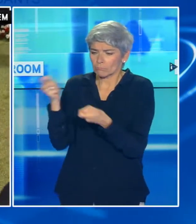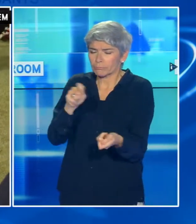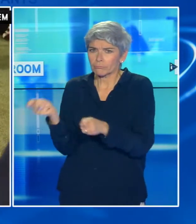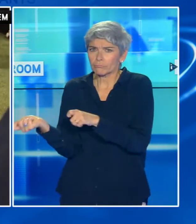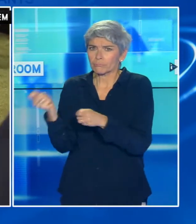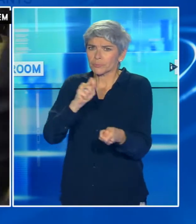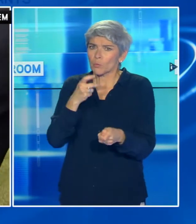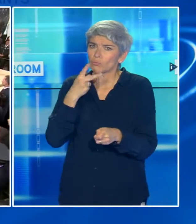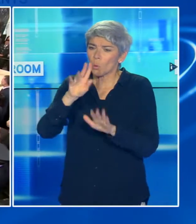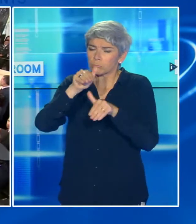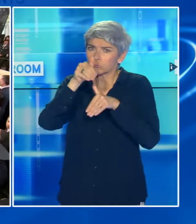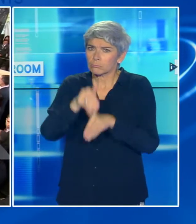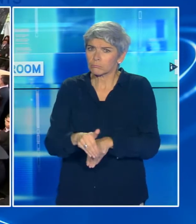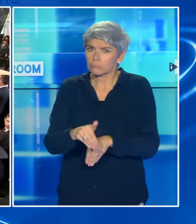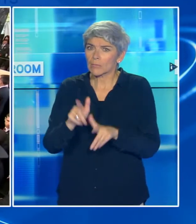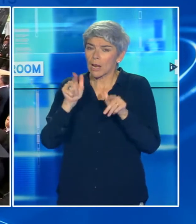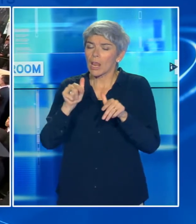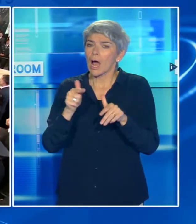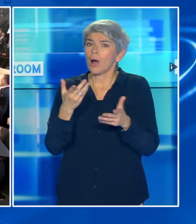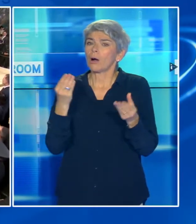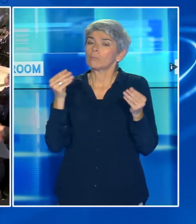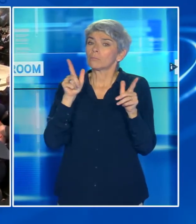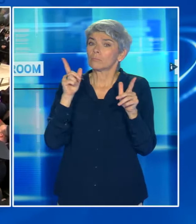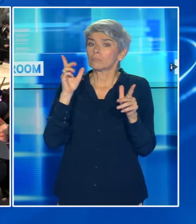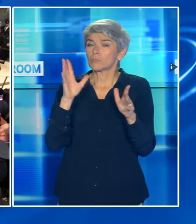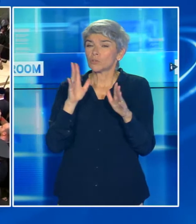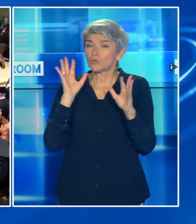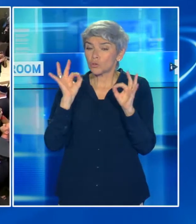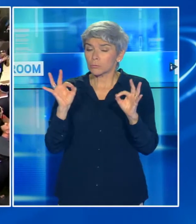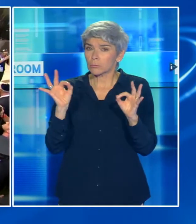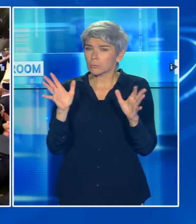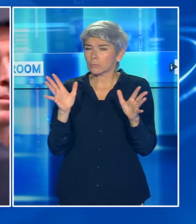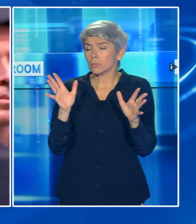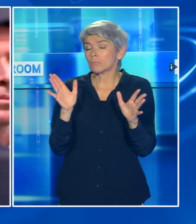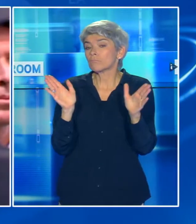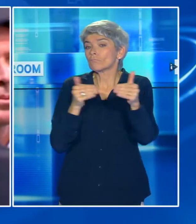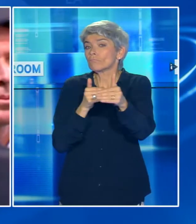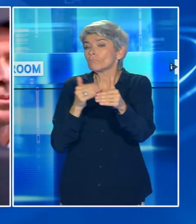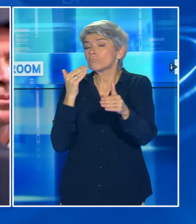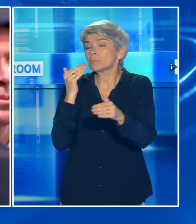Shimon Peres. Il repose au cimetière du Mont Herzl dans le carré des Grandes La Nation.